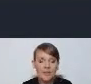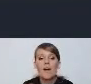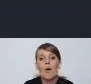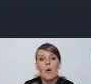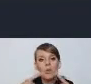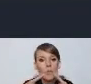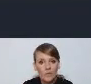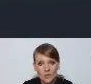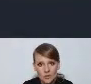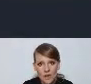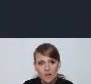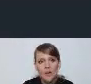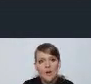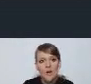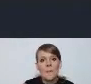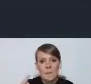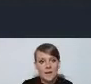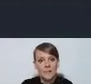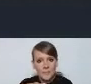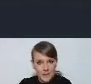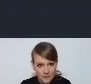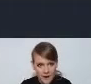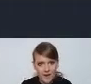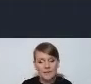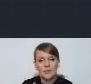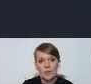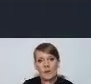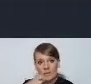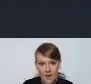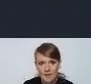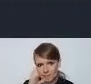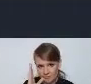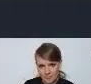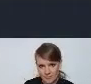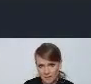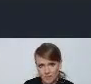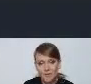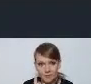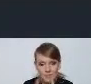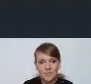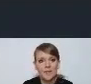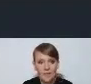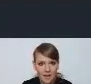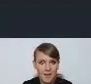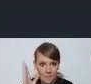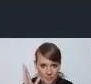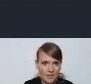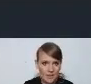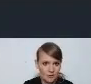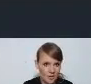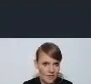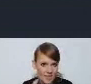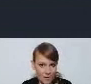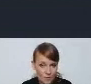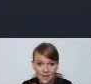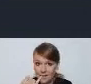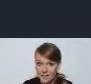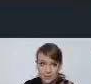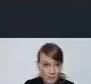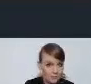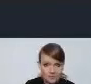odpowiedzialność ponosi partner prywatny, gwarantuje, że je osiągnie, więc tak naprawdę gwarantuje, że będzie miał wynagrodzenie. I jeśli nie